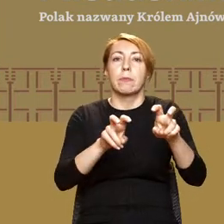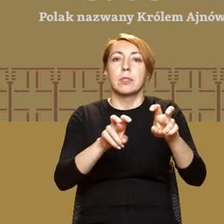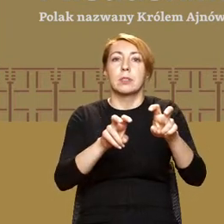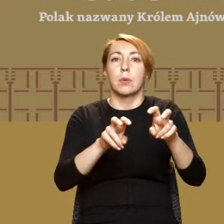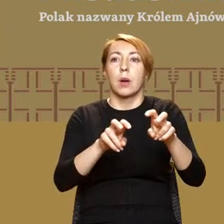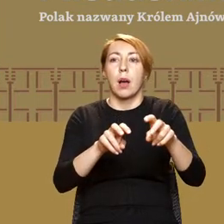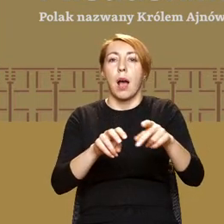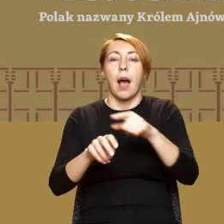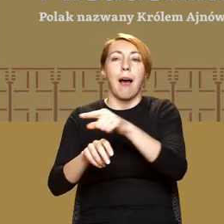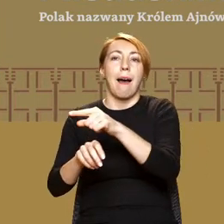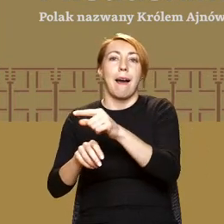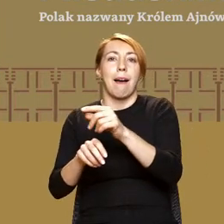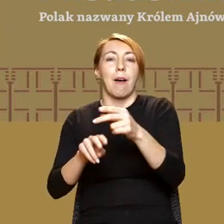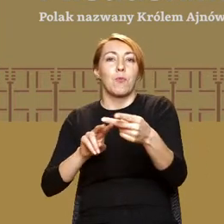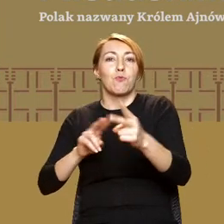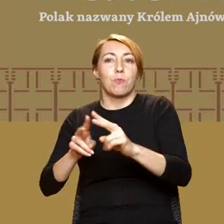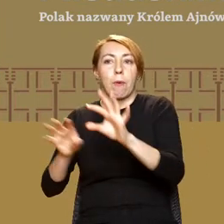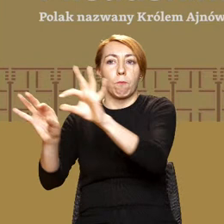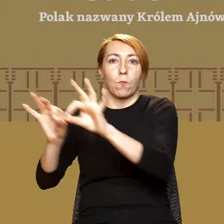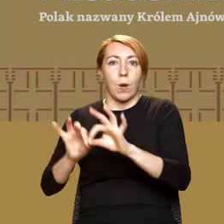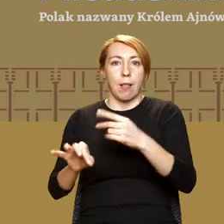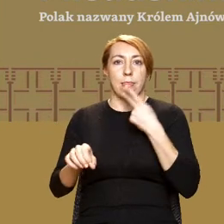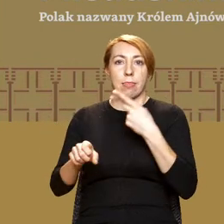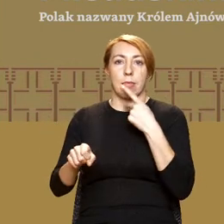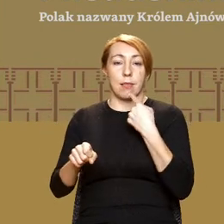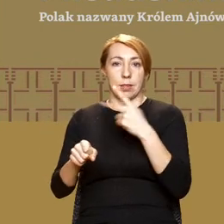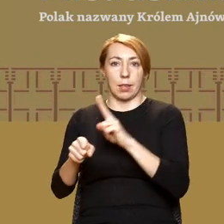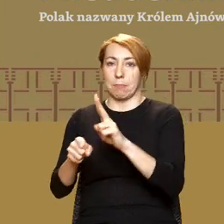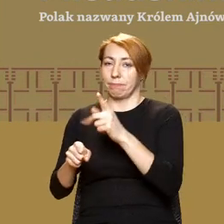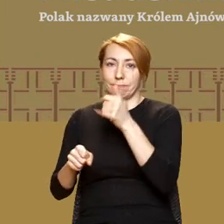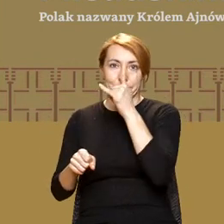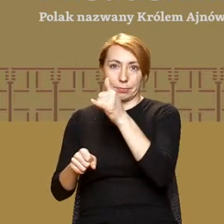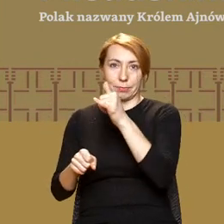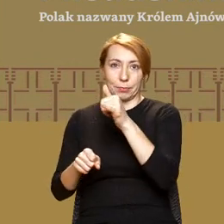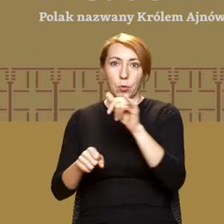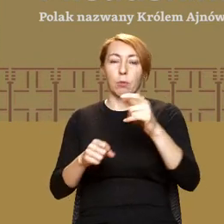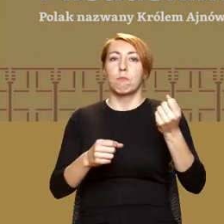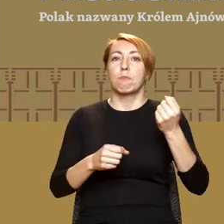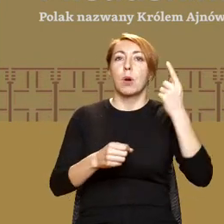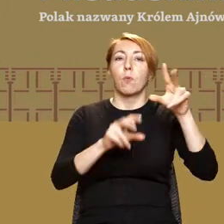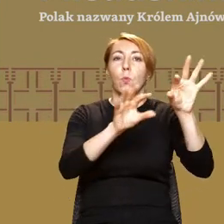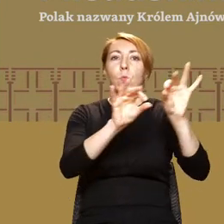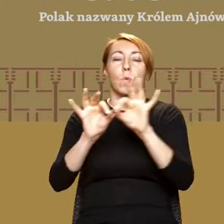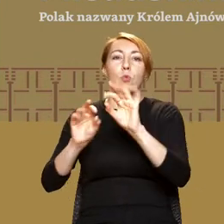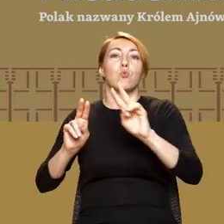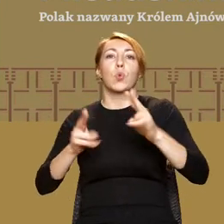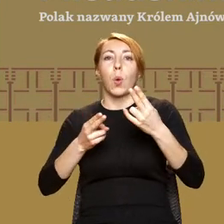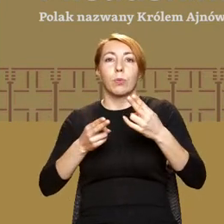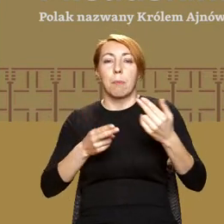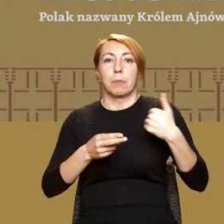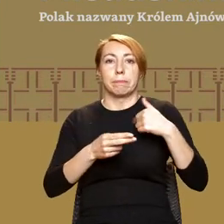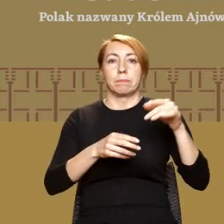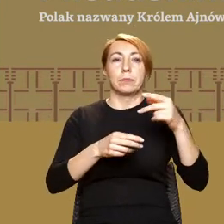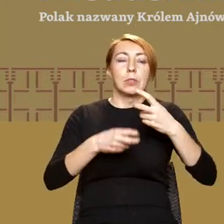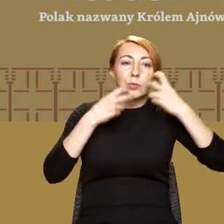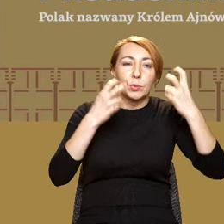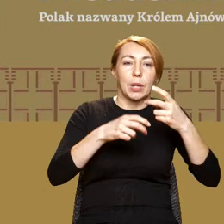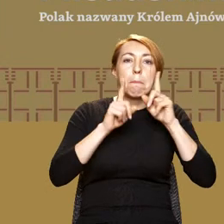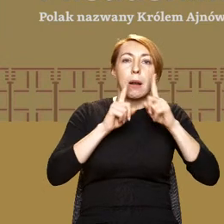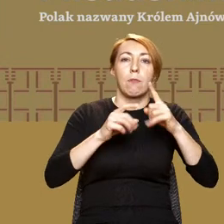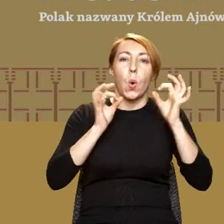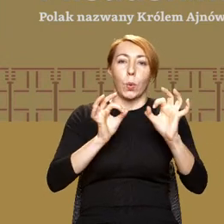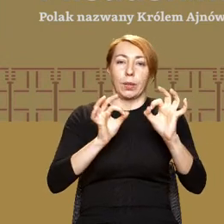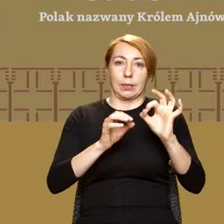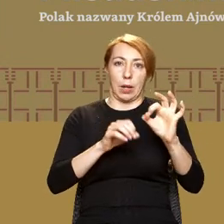tego dzieła japońskiego. Więc wszystko to, do czego zdołałam dotrzeć, a